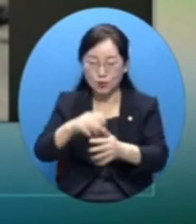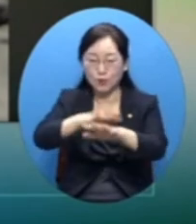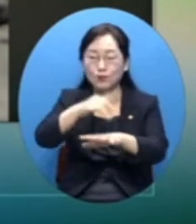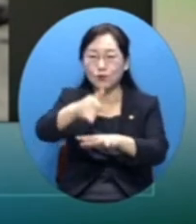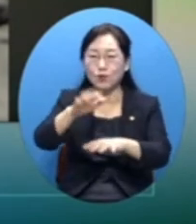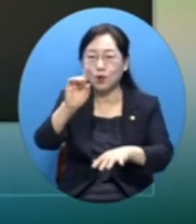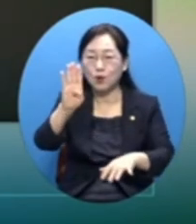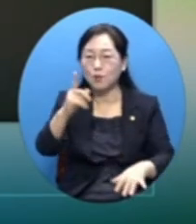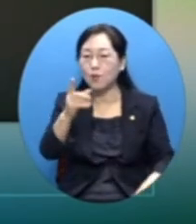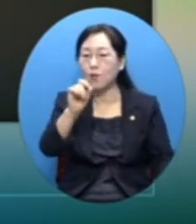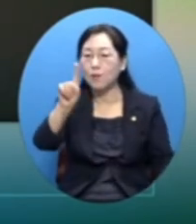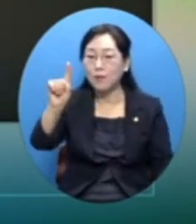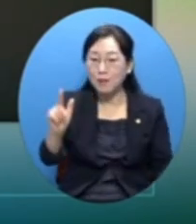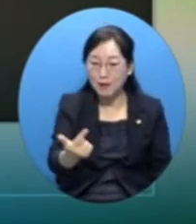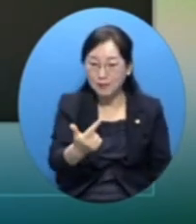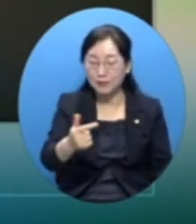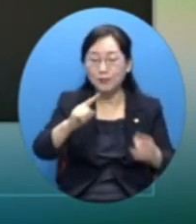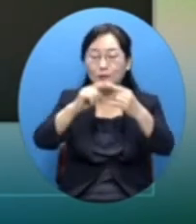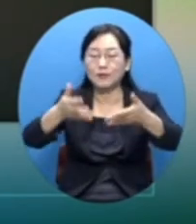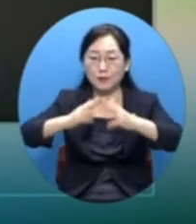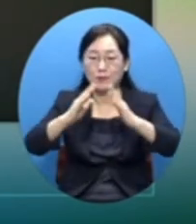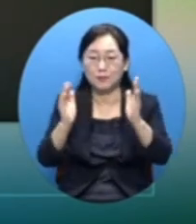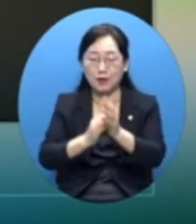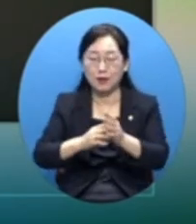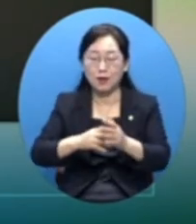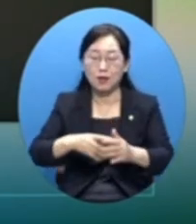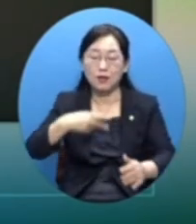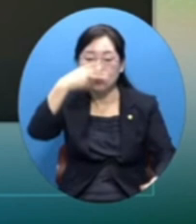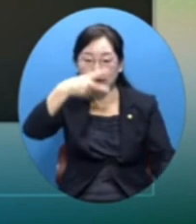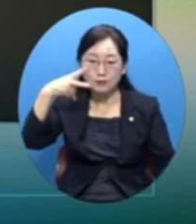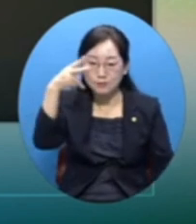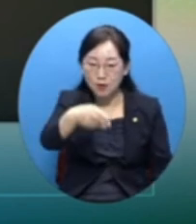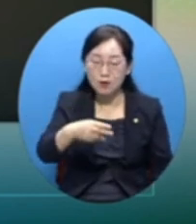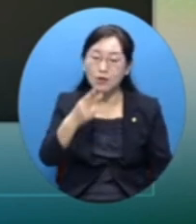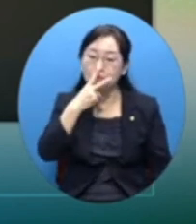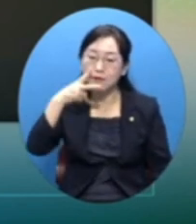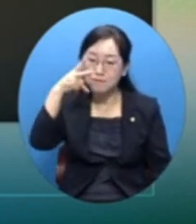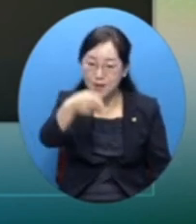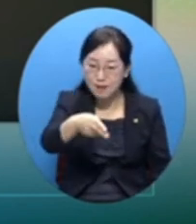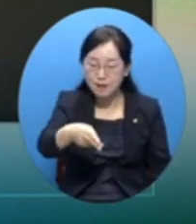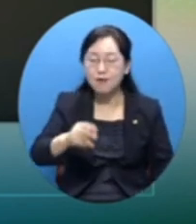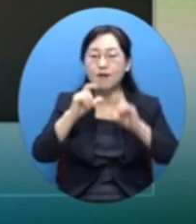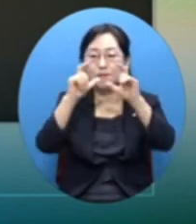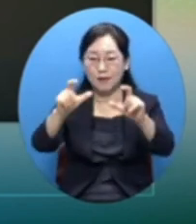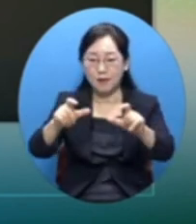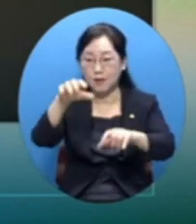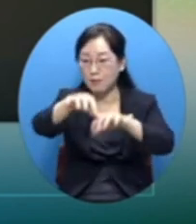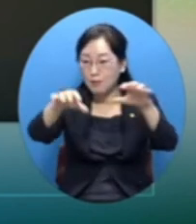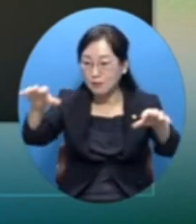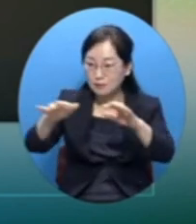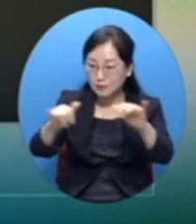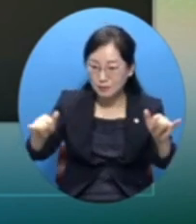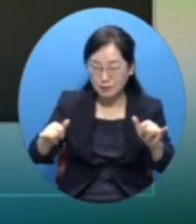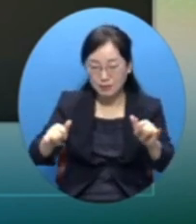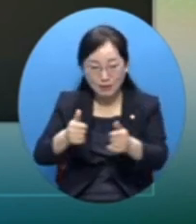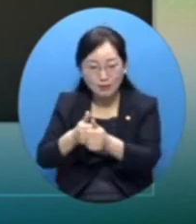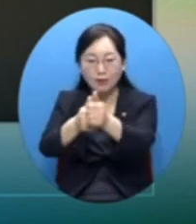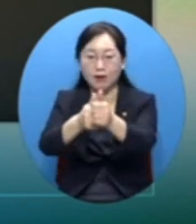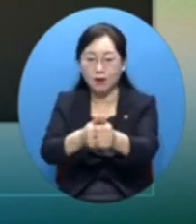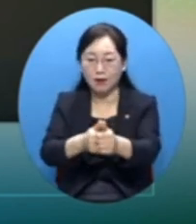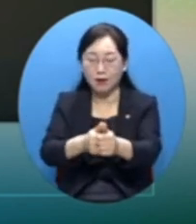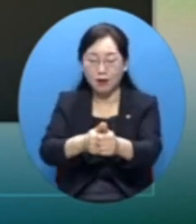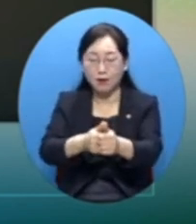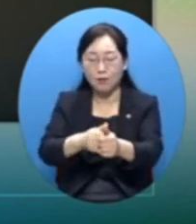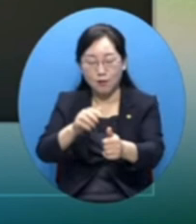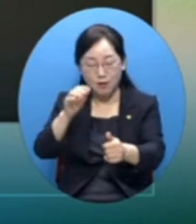봉안을 세우고 금주 금연 활동을 합니다 온 마을 사람들이 하나님의 축복을 받아야 조선 농촌에 잘수 있다는 꿈을